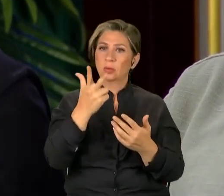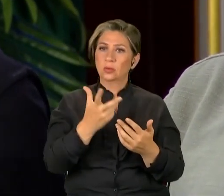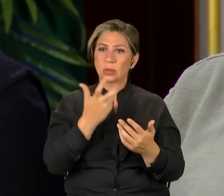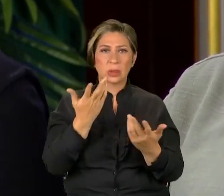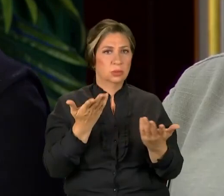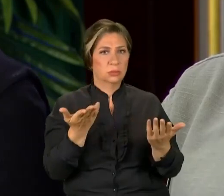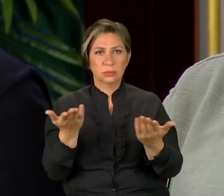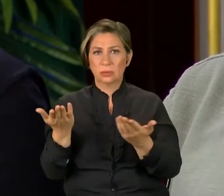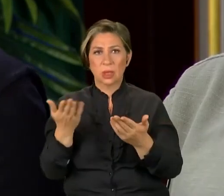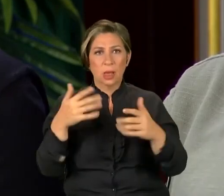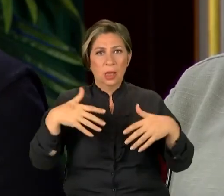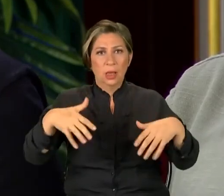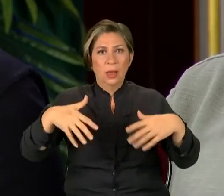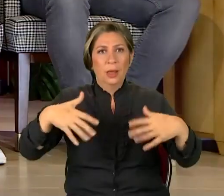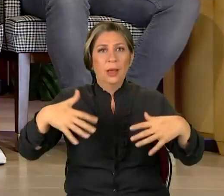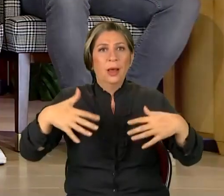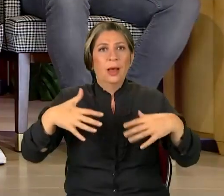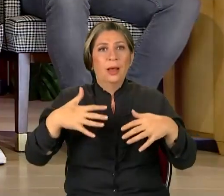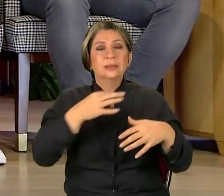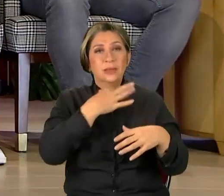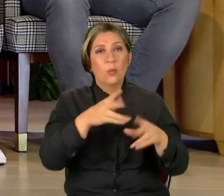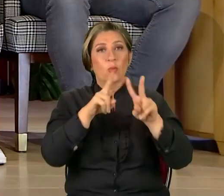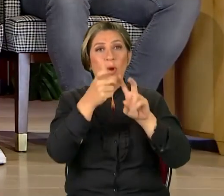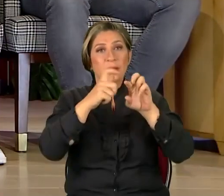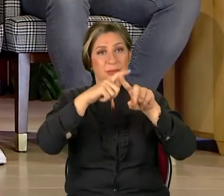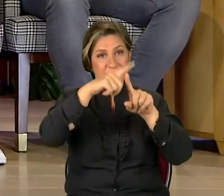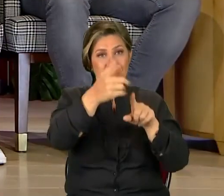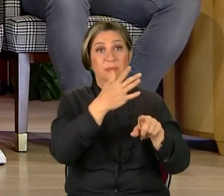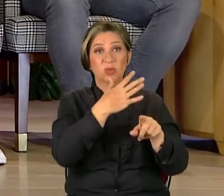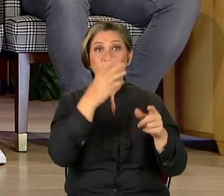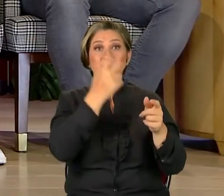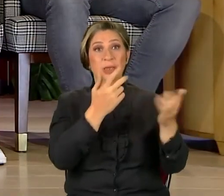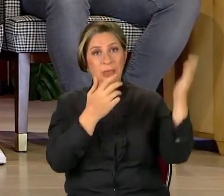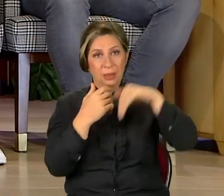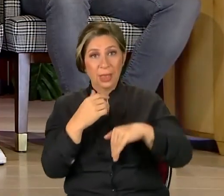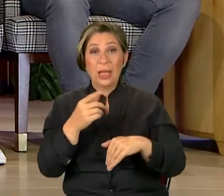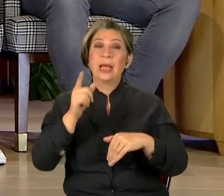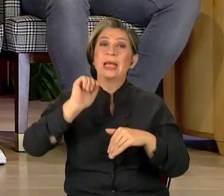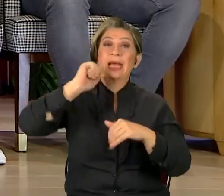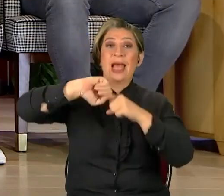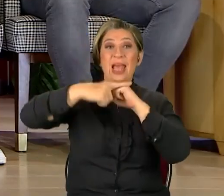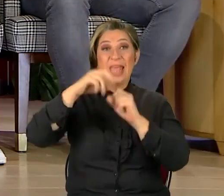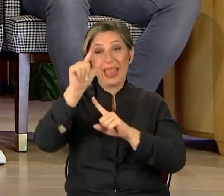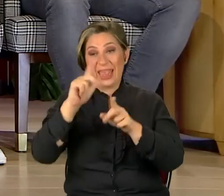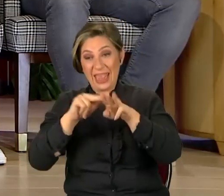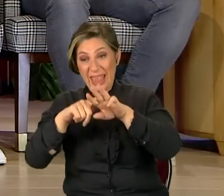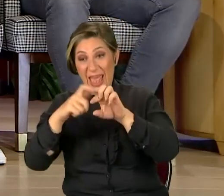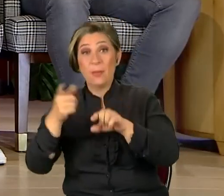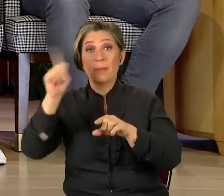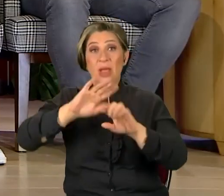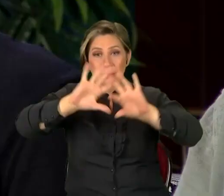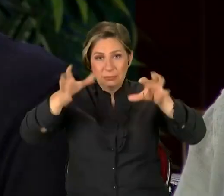kala. Ne yapacağız diye elimiz titrerken sağ olsun Murat'ı aradık. Murat zaten biliyordu şarkıların çoğunu. O geldi. Bir ertesi hafta İlker ve